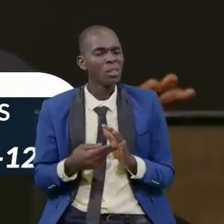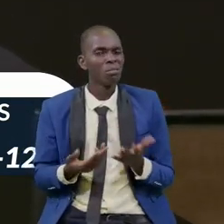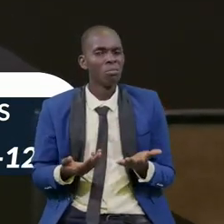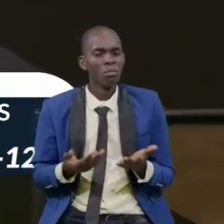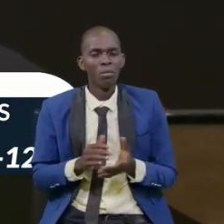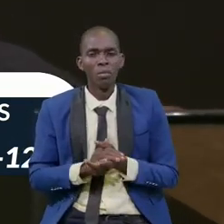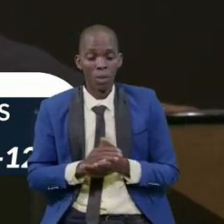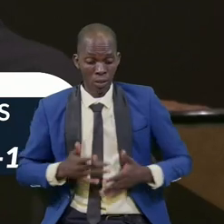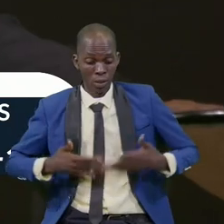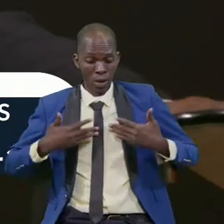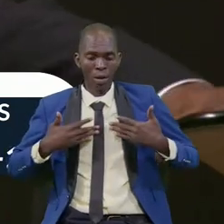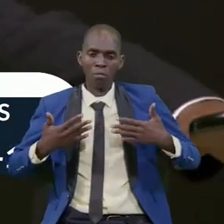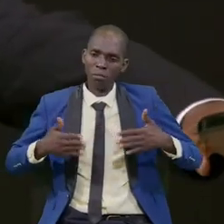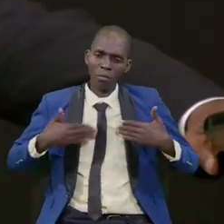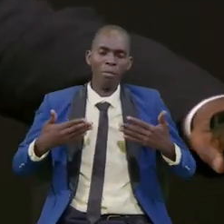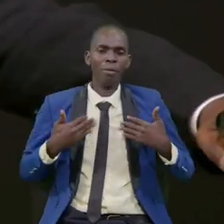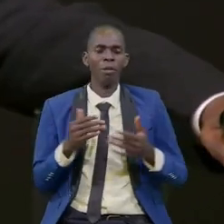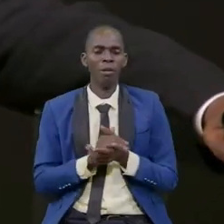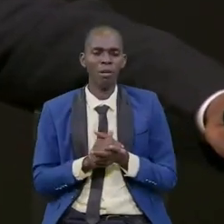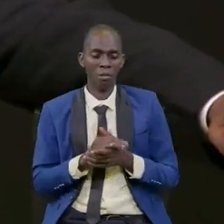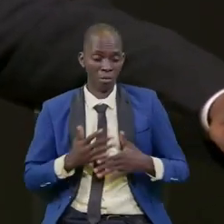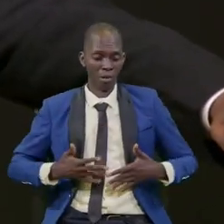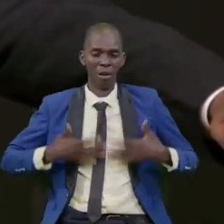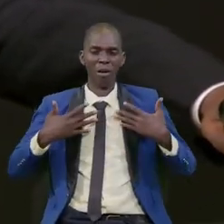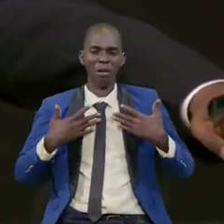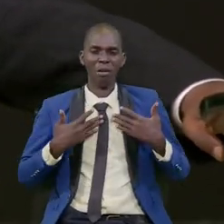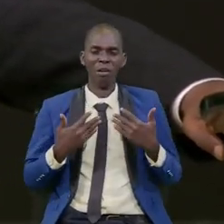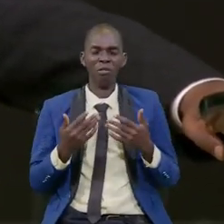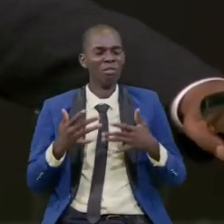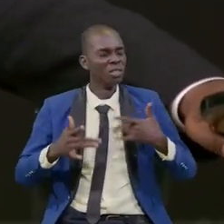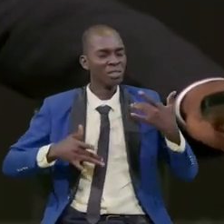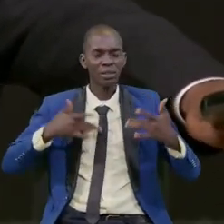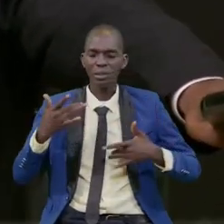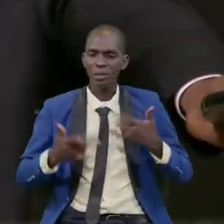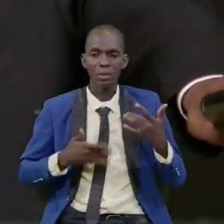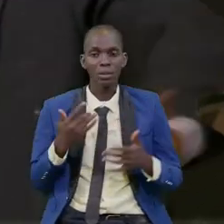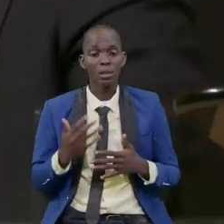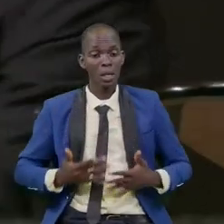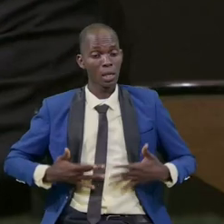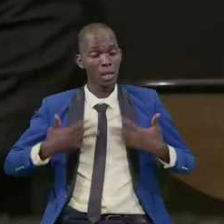Une vie heureuse, une vie de joie, une vie